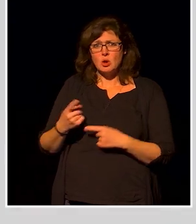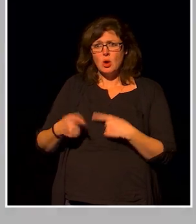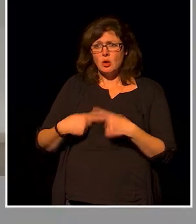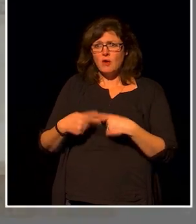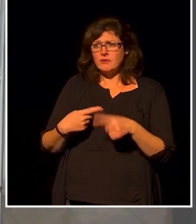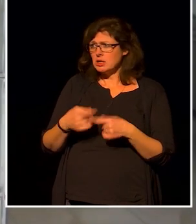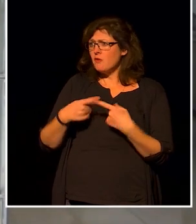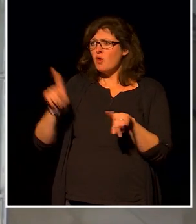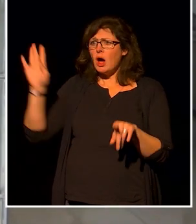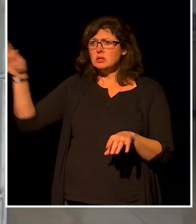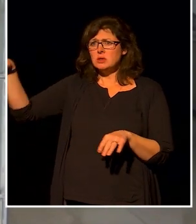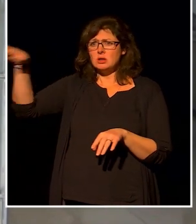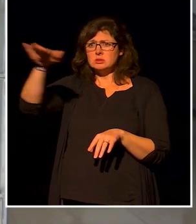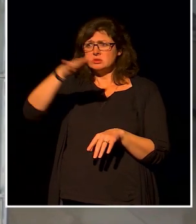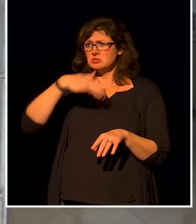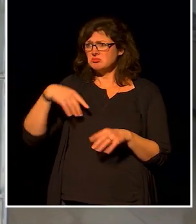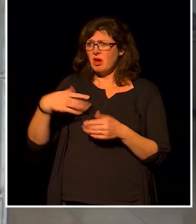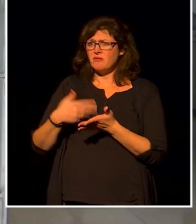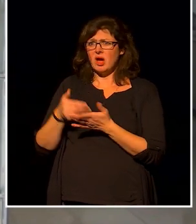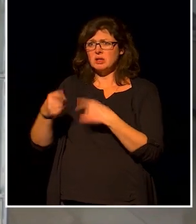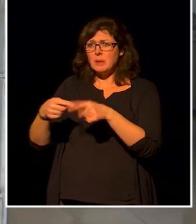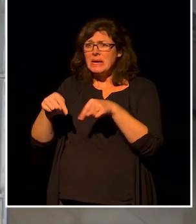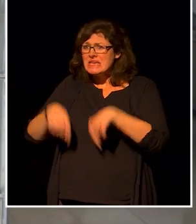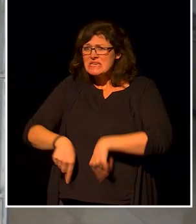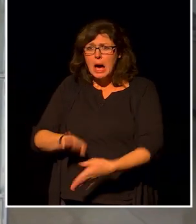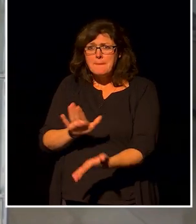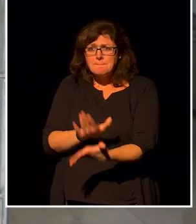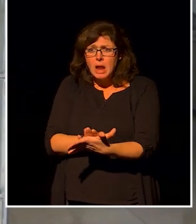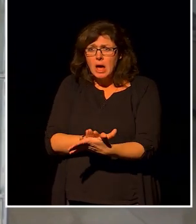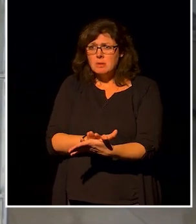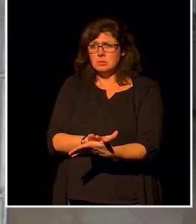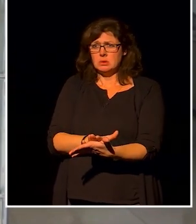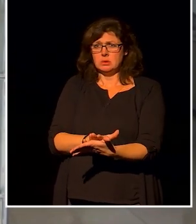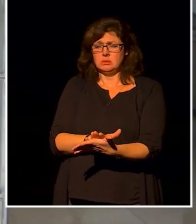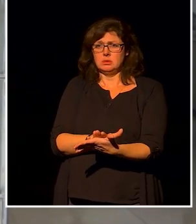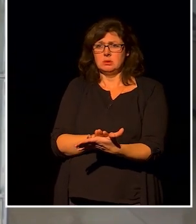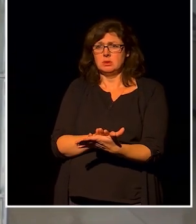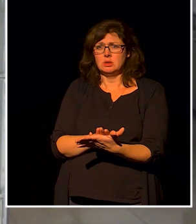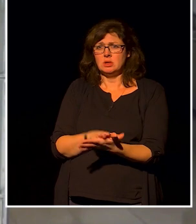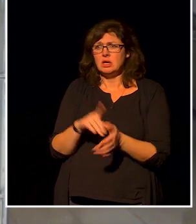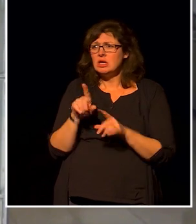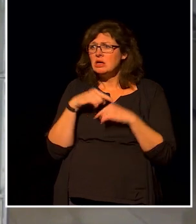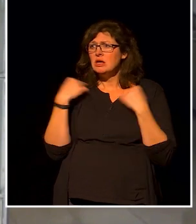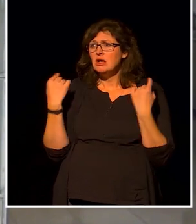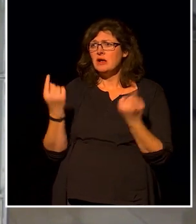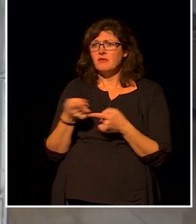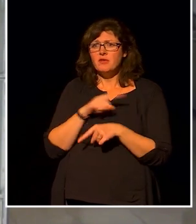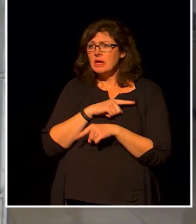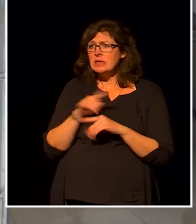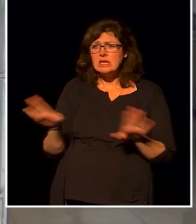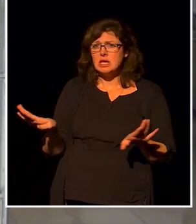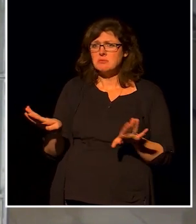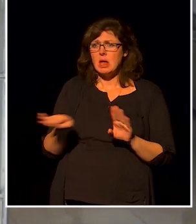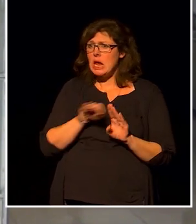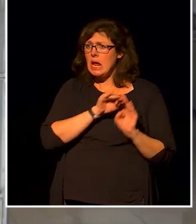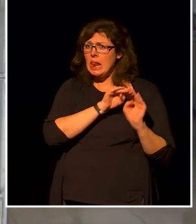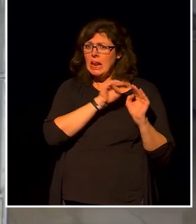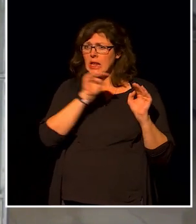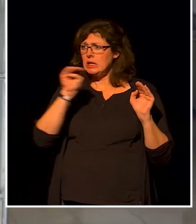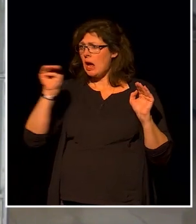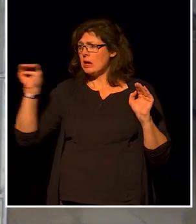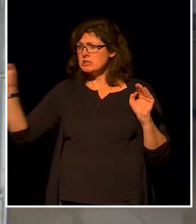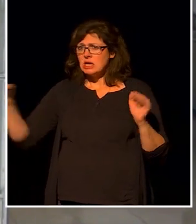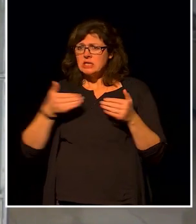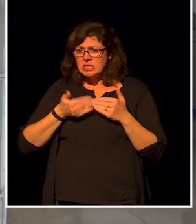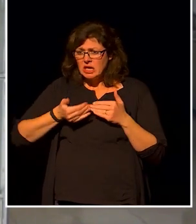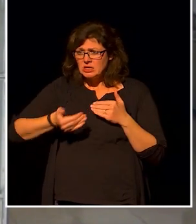woanders. Hier geht die Zeit nicht weiter. Wir leben in keiner linearen Zeit, wo jeder Tag ein neuer